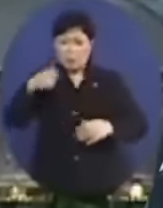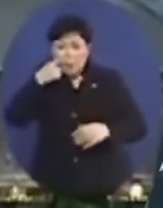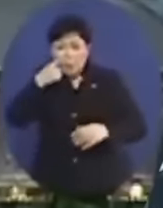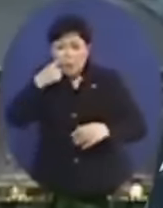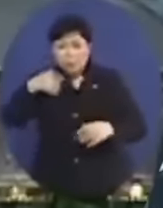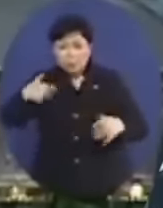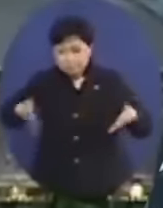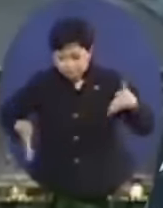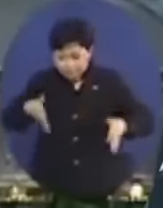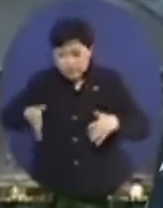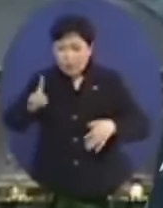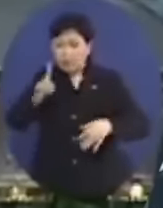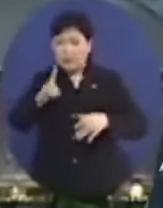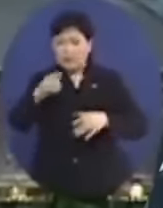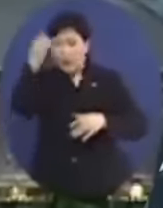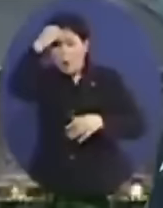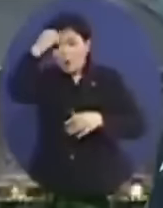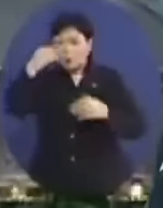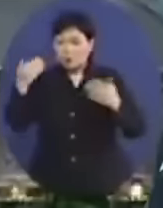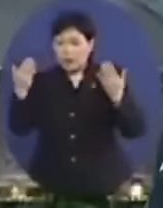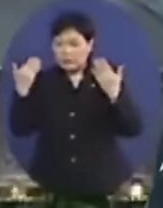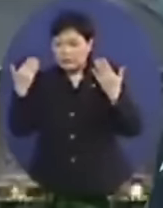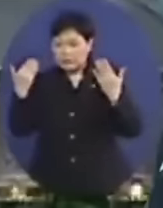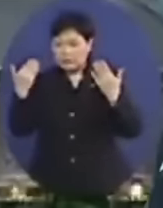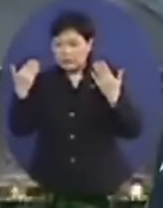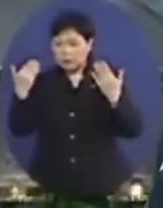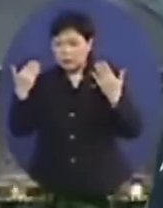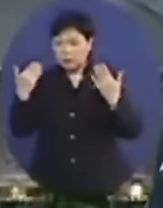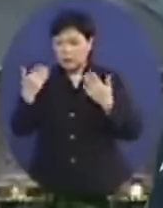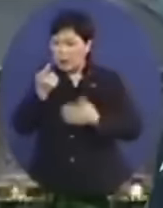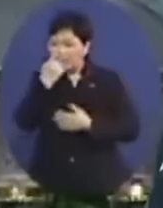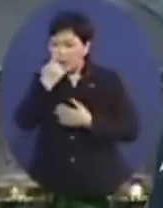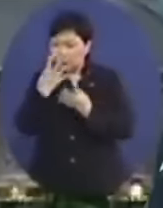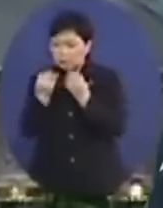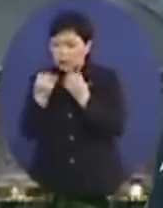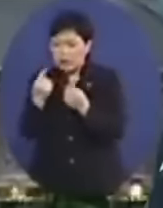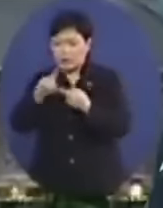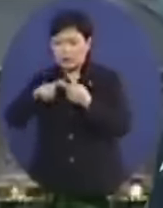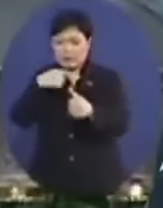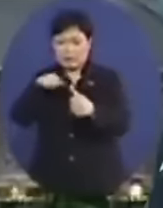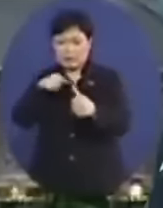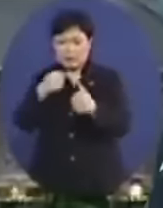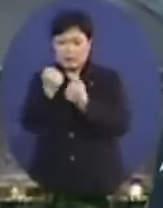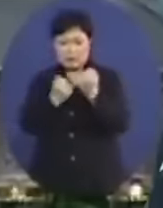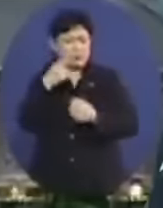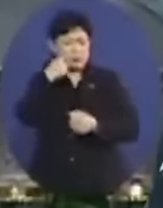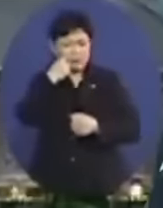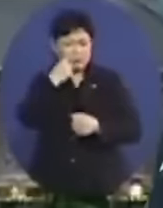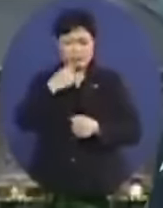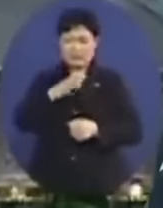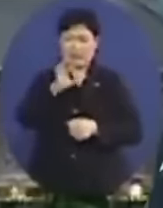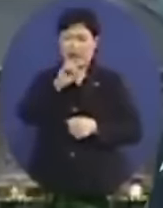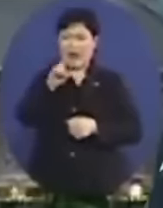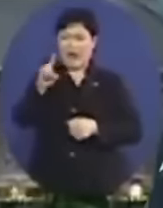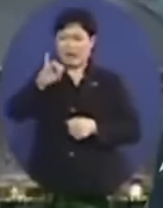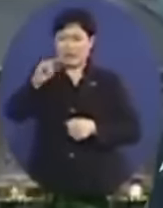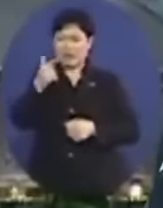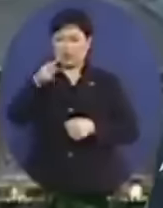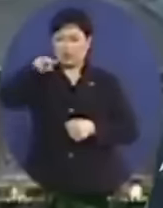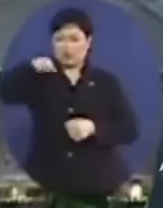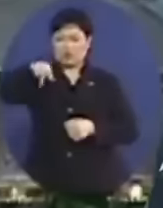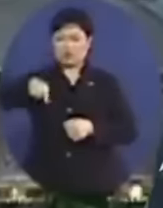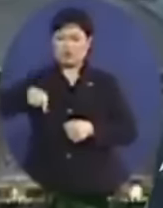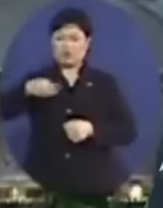미분 적분을 어떻게 합니까 설명해도 모릅니다 아 슈타인 박사가 여기 와서 우리에게 상대성